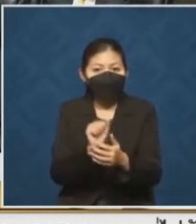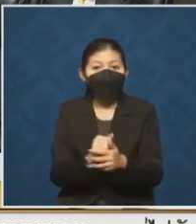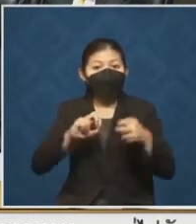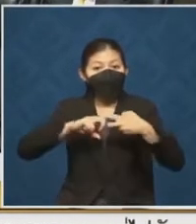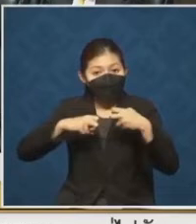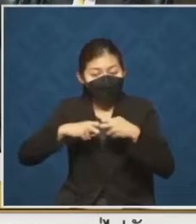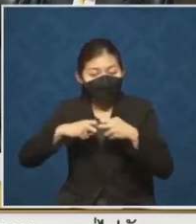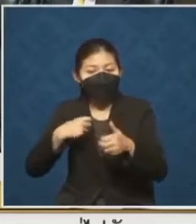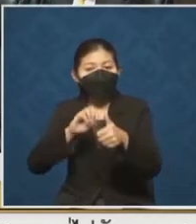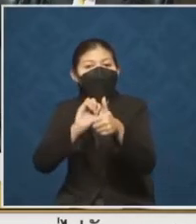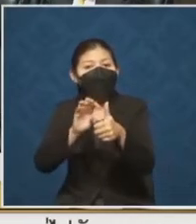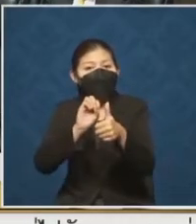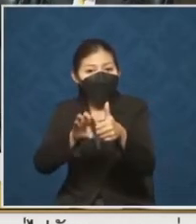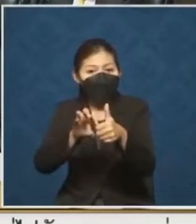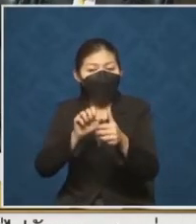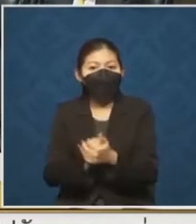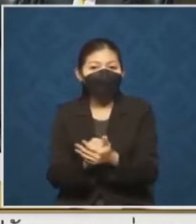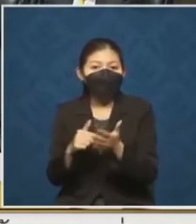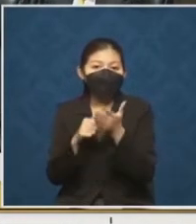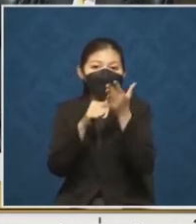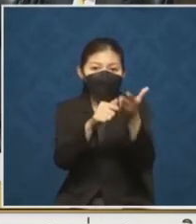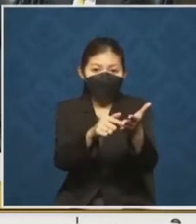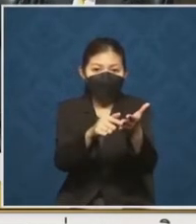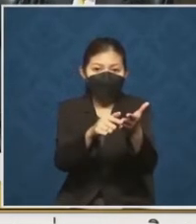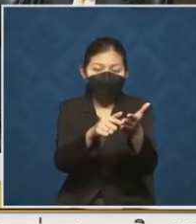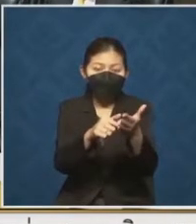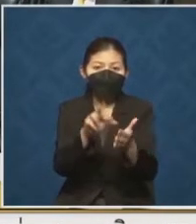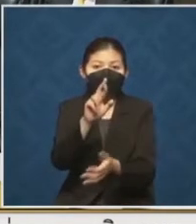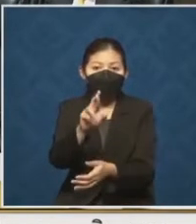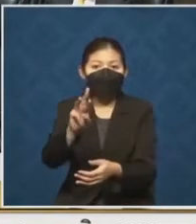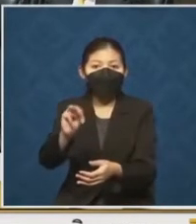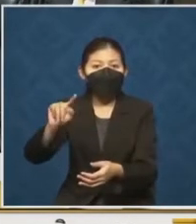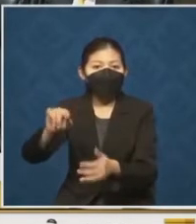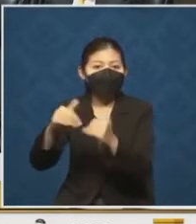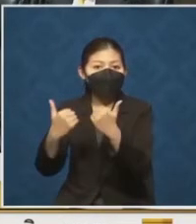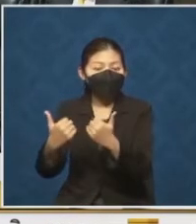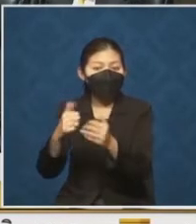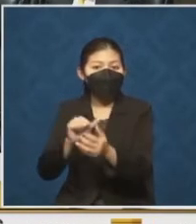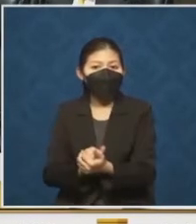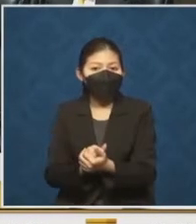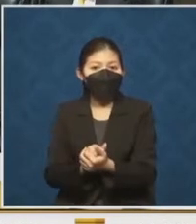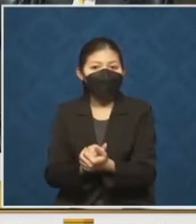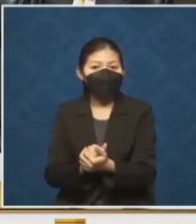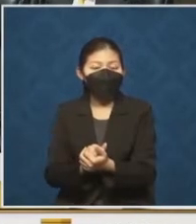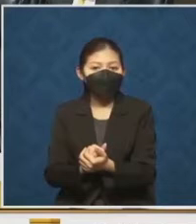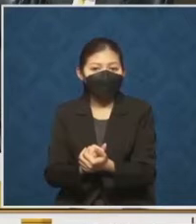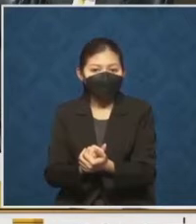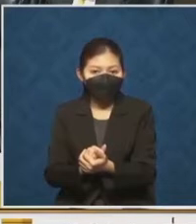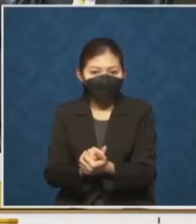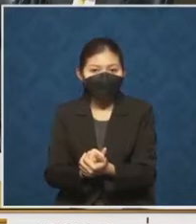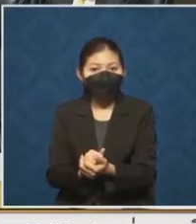เพราะฉะนั้นข้อที่จริงที่ผมชัดพวกผมจะซักถามปัญหาที่พบผมจะซื้อแนะ